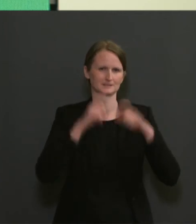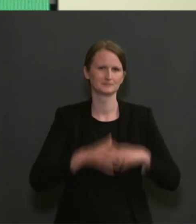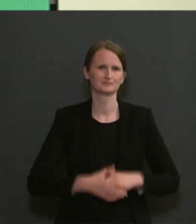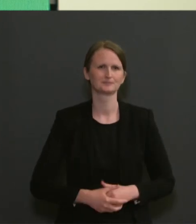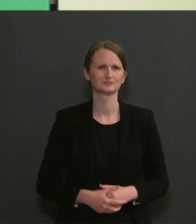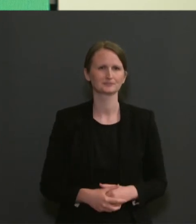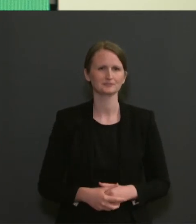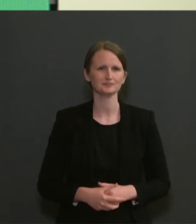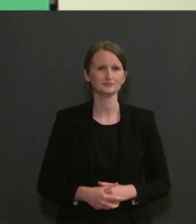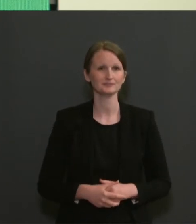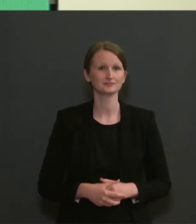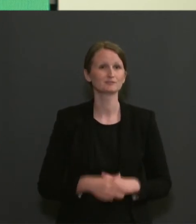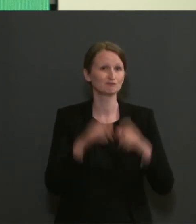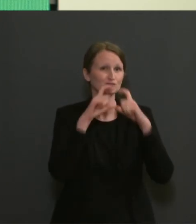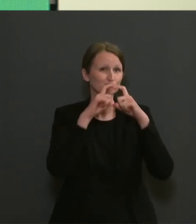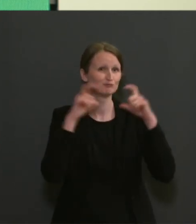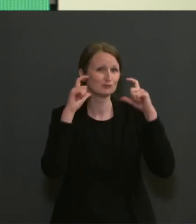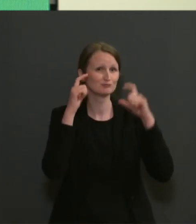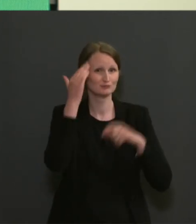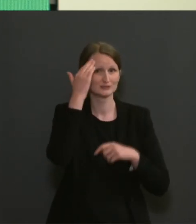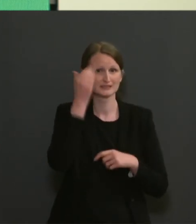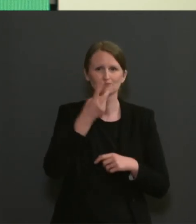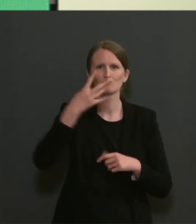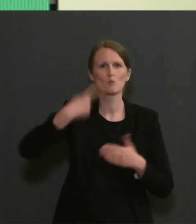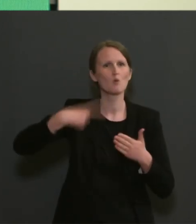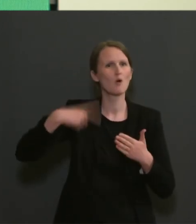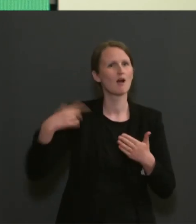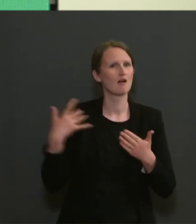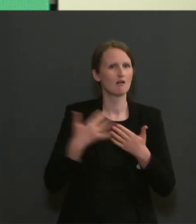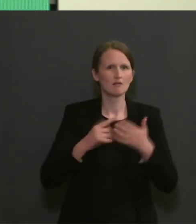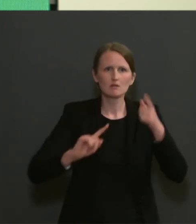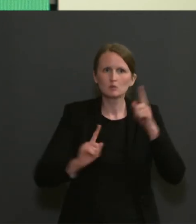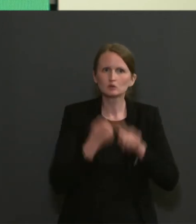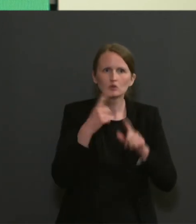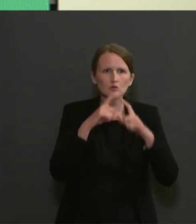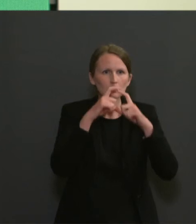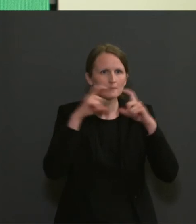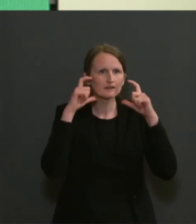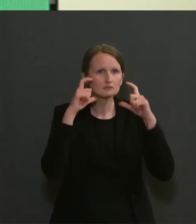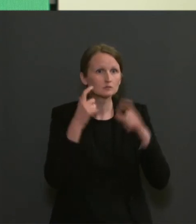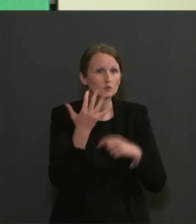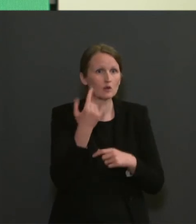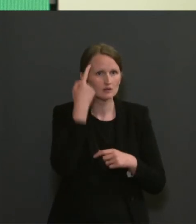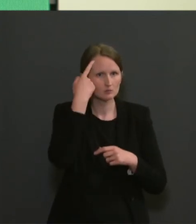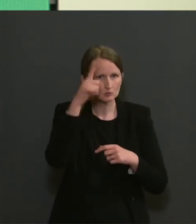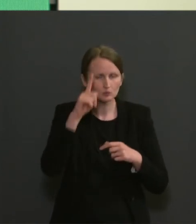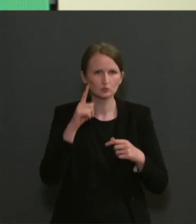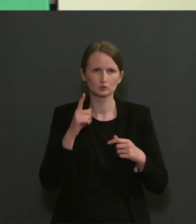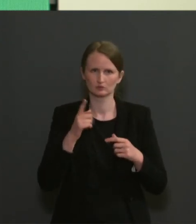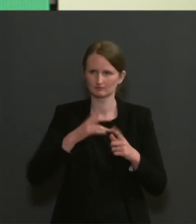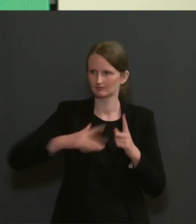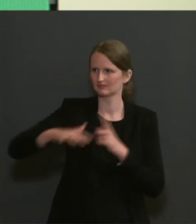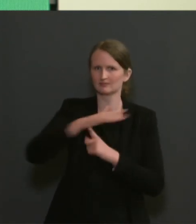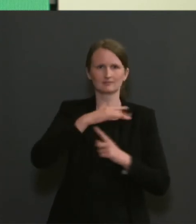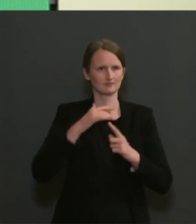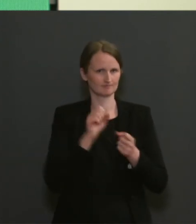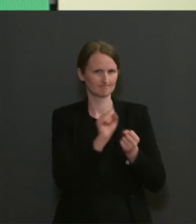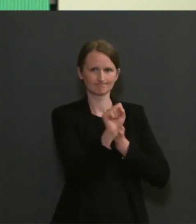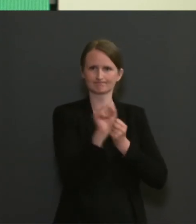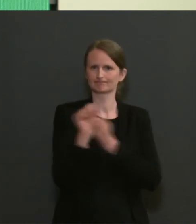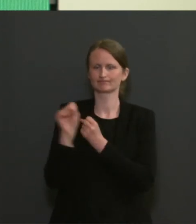mois devenus une valeur sûre dans notre aide, dans certaines circonstances, pour lutter contre la propagation du virus.